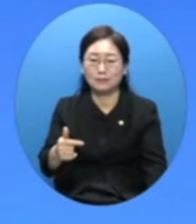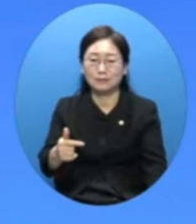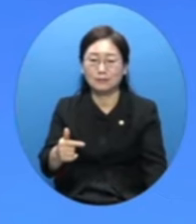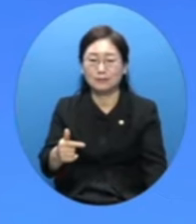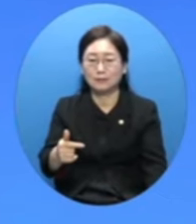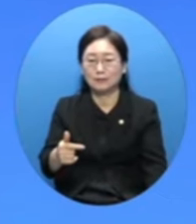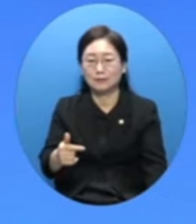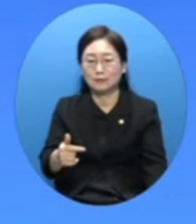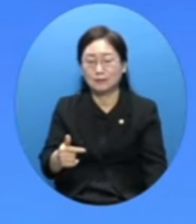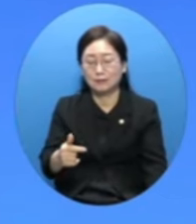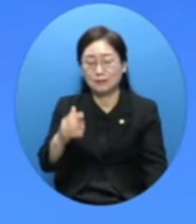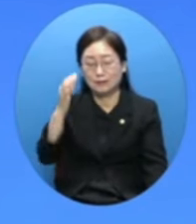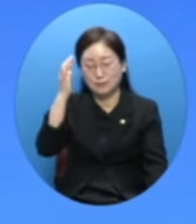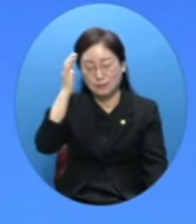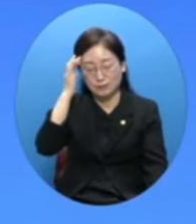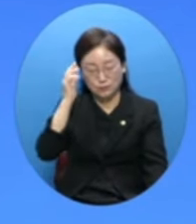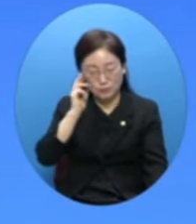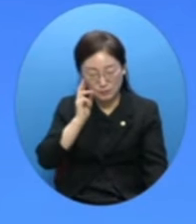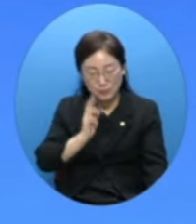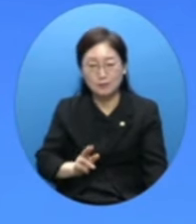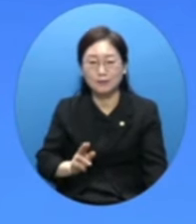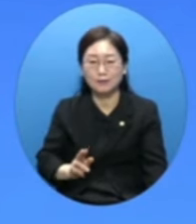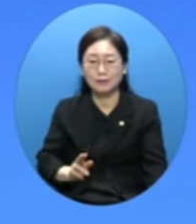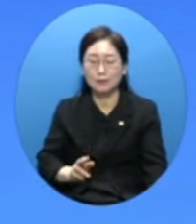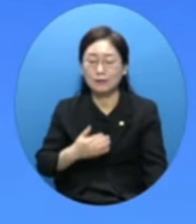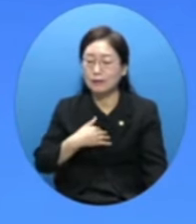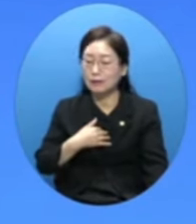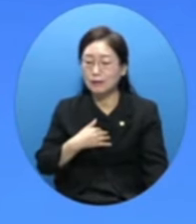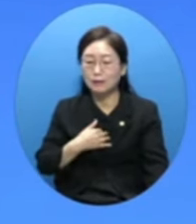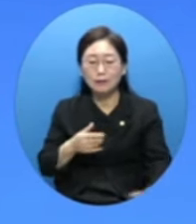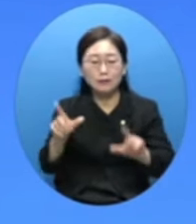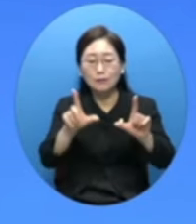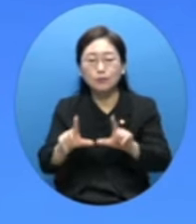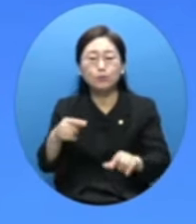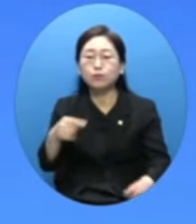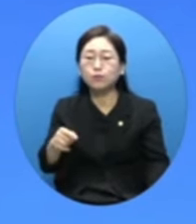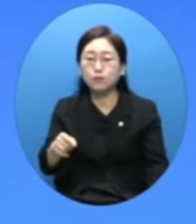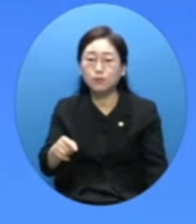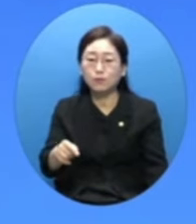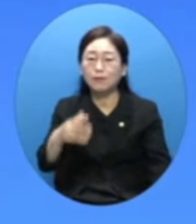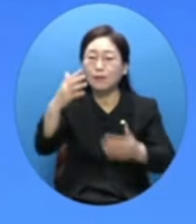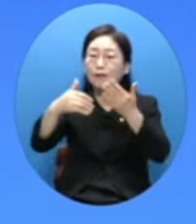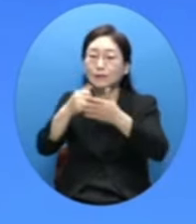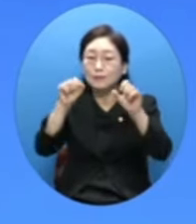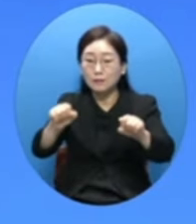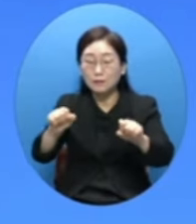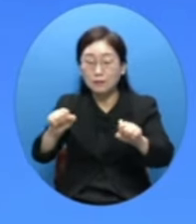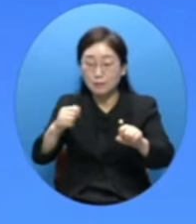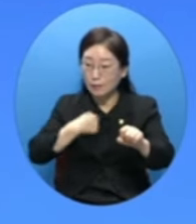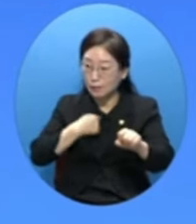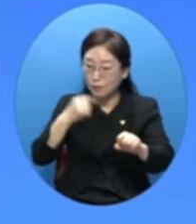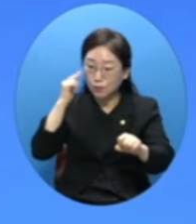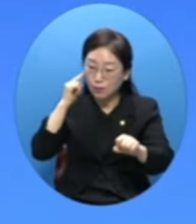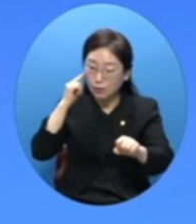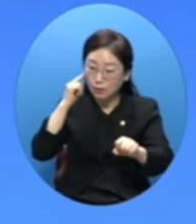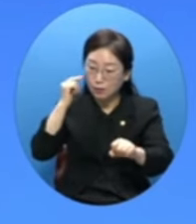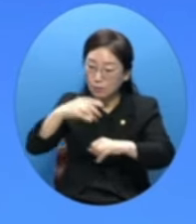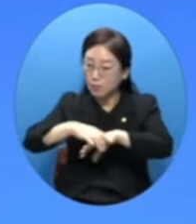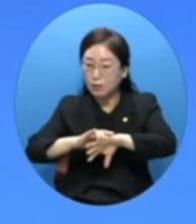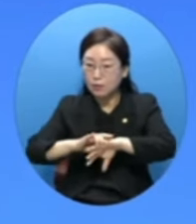너무나 고통이 심했습니다 이렇게 사람 못하 하나 하나님이 살아계시다면 왜 내게 이런 일이